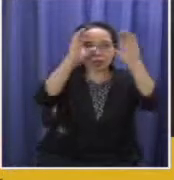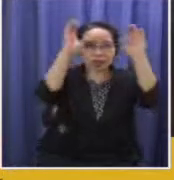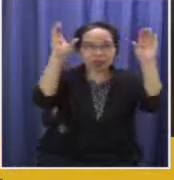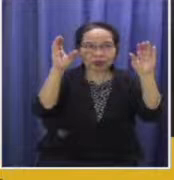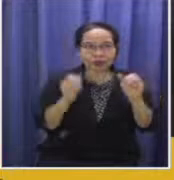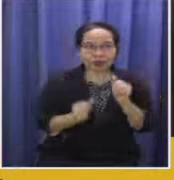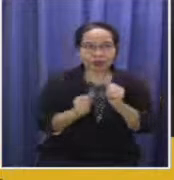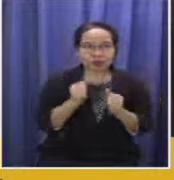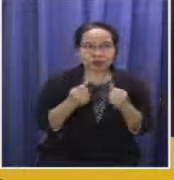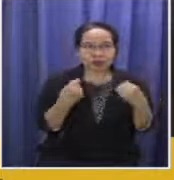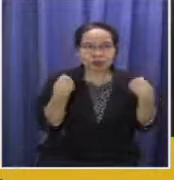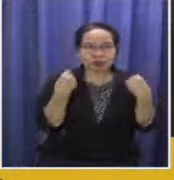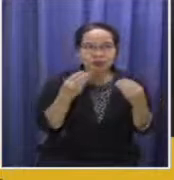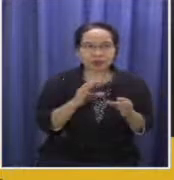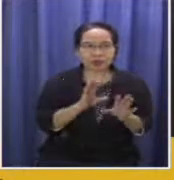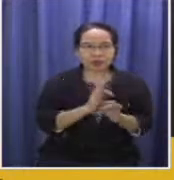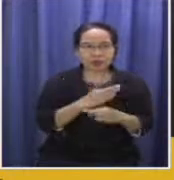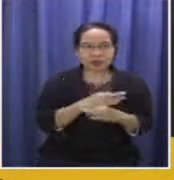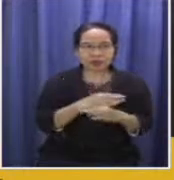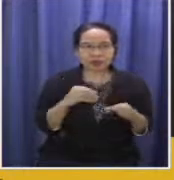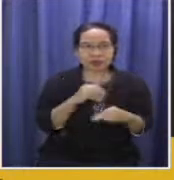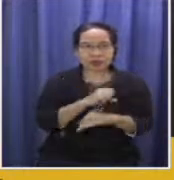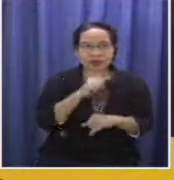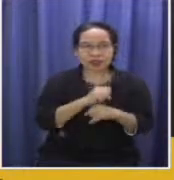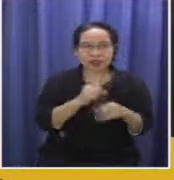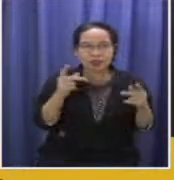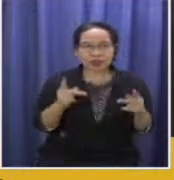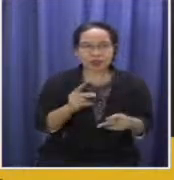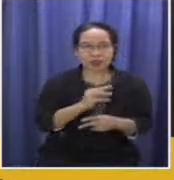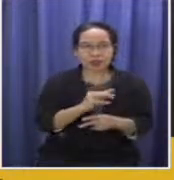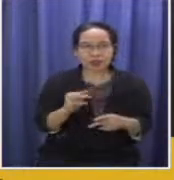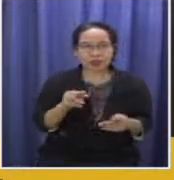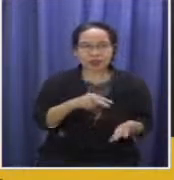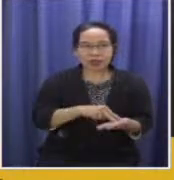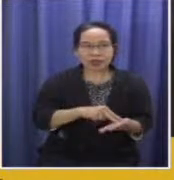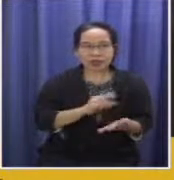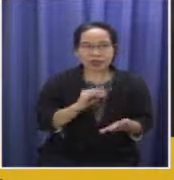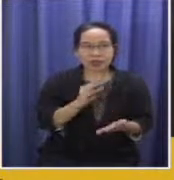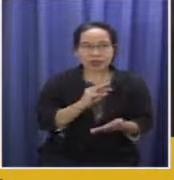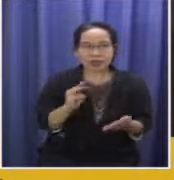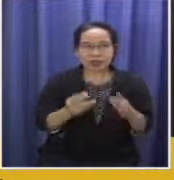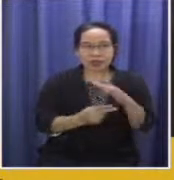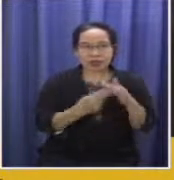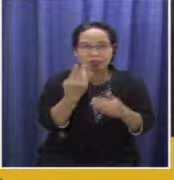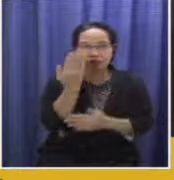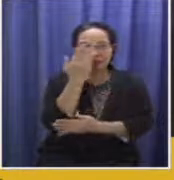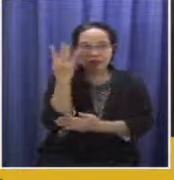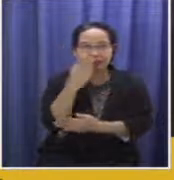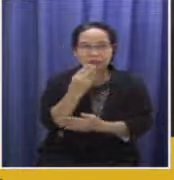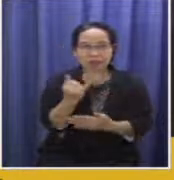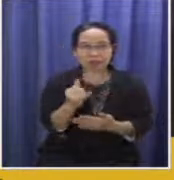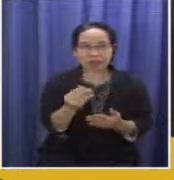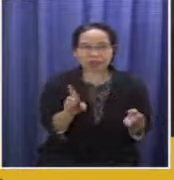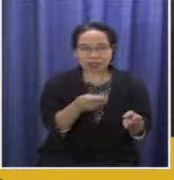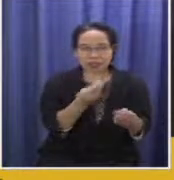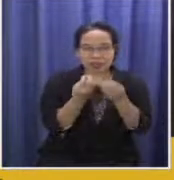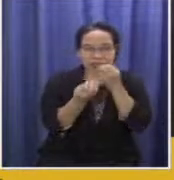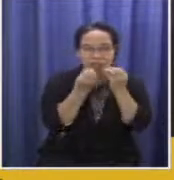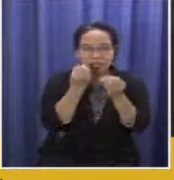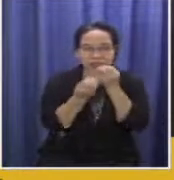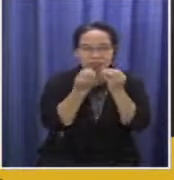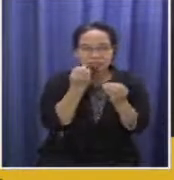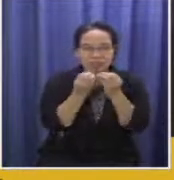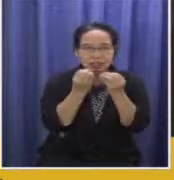बाछाको मासु लगेर उनीहरूका सामु टक्राए। उनीहरूले नखाउन्जेल तिनी उनीहरूकै नजिक